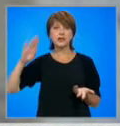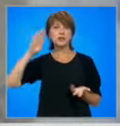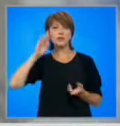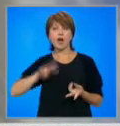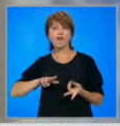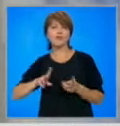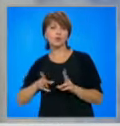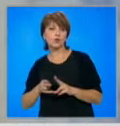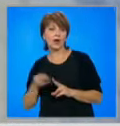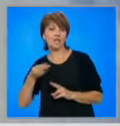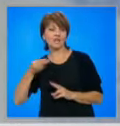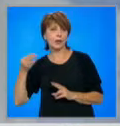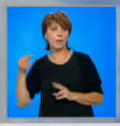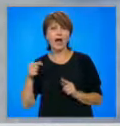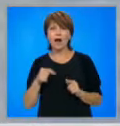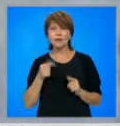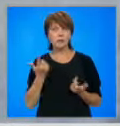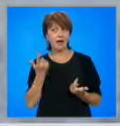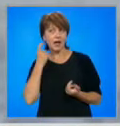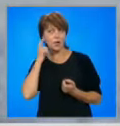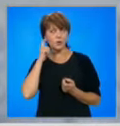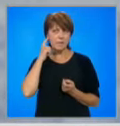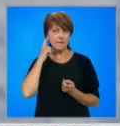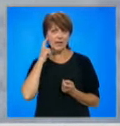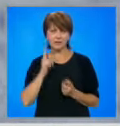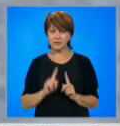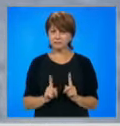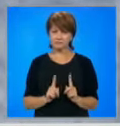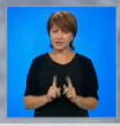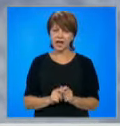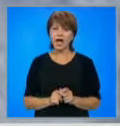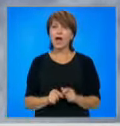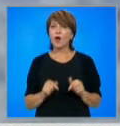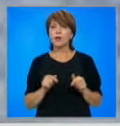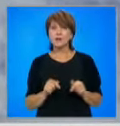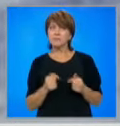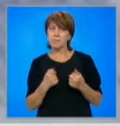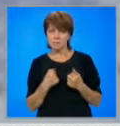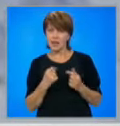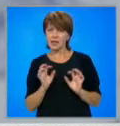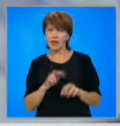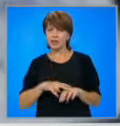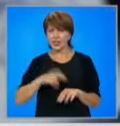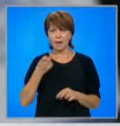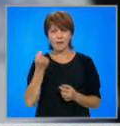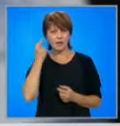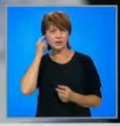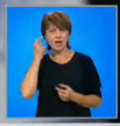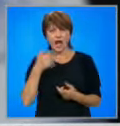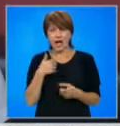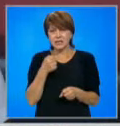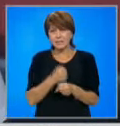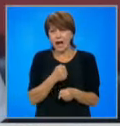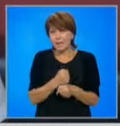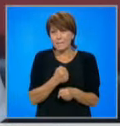фирма. А това не ви ли усъмни тази практика? То принципно мен ме усъмни, но въпросът е, че аз съм работник в